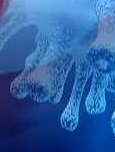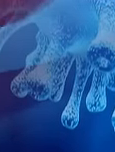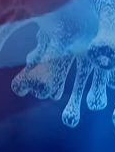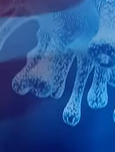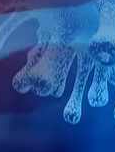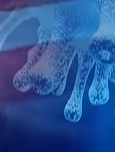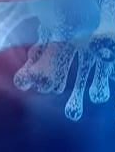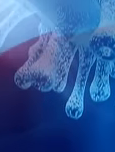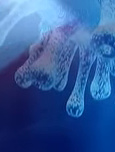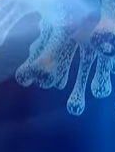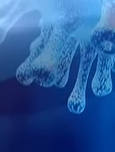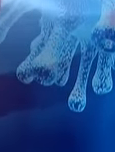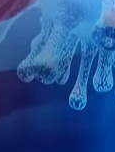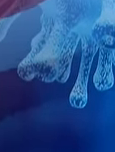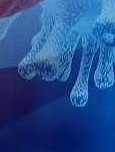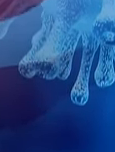Hai